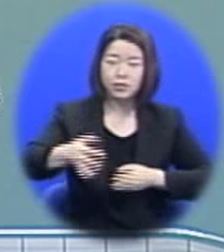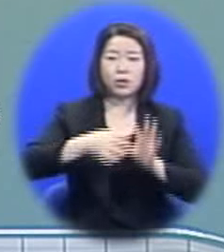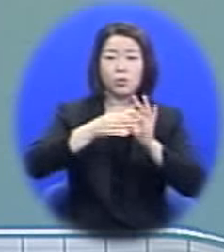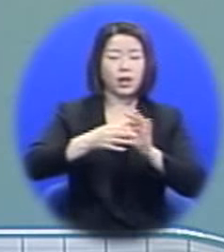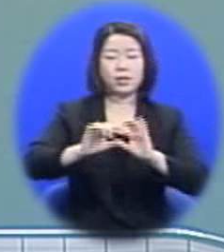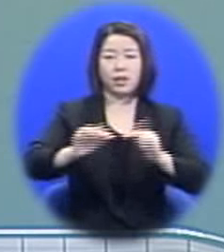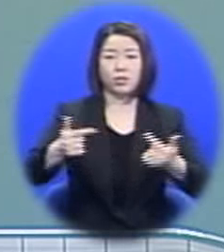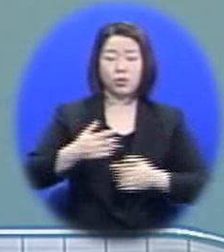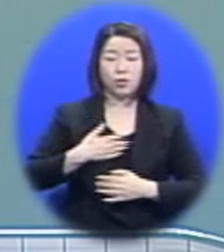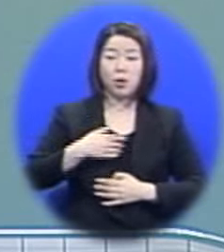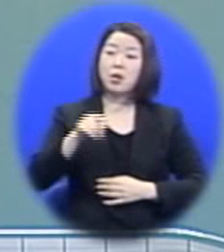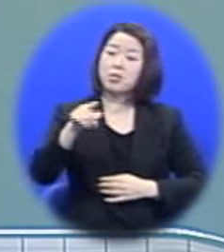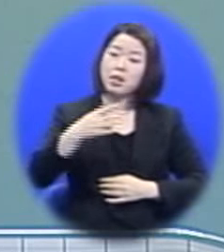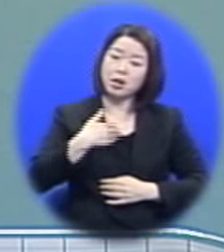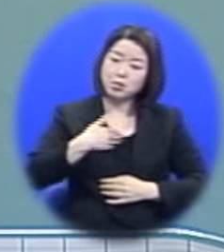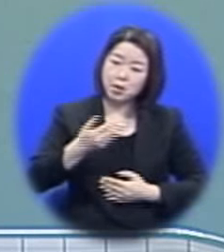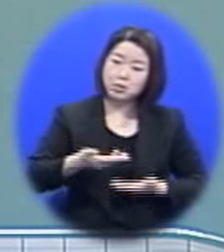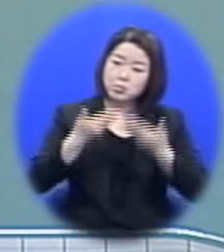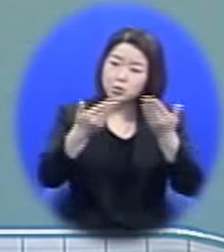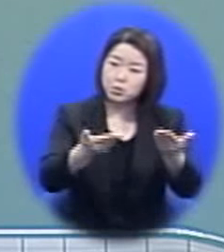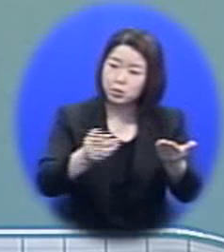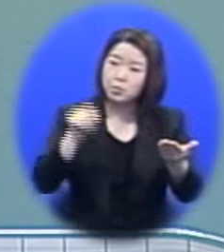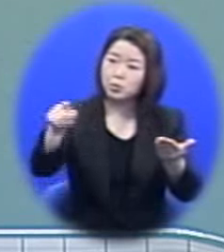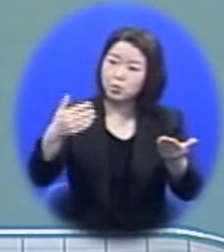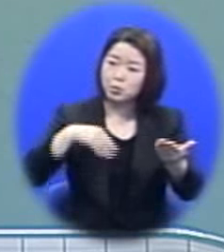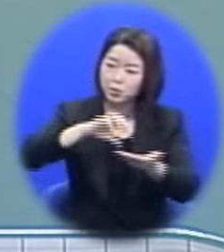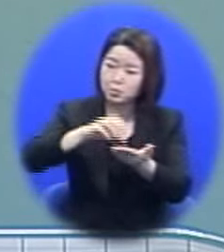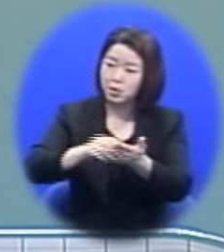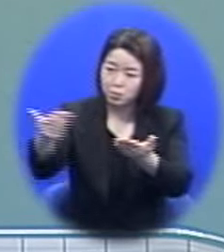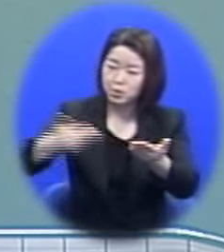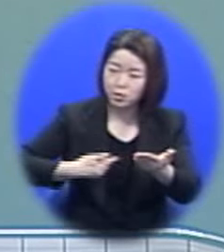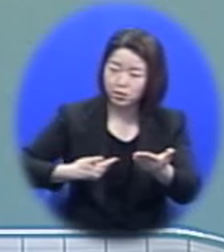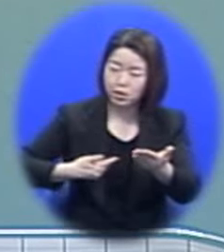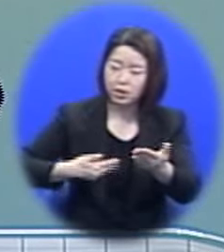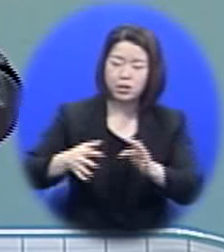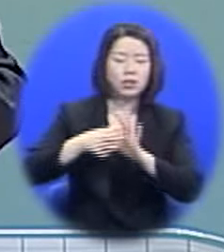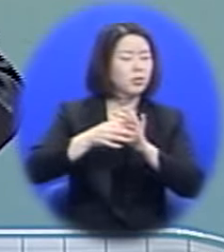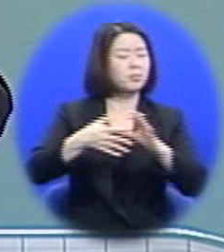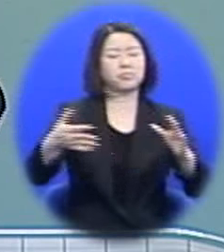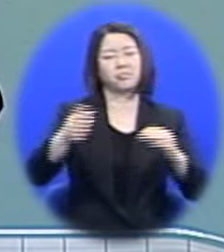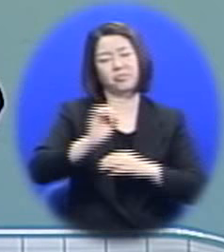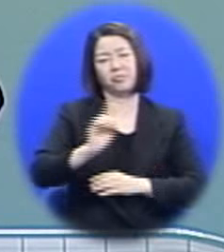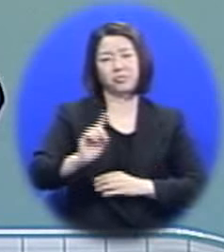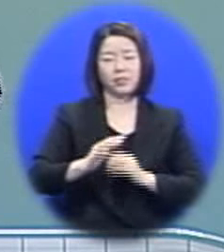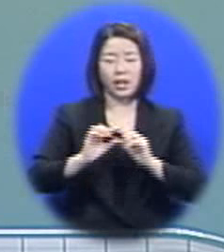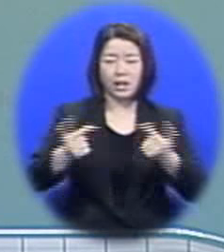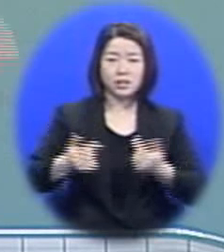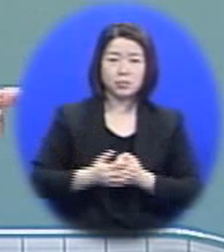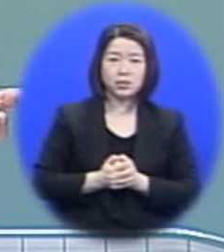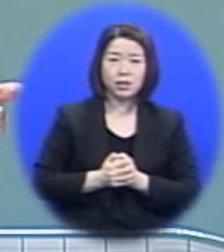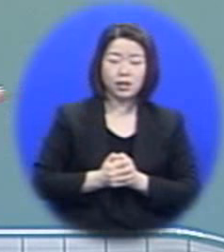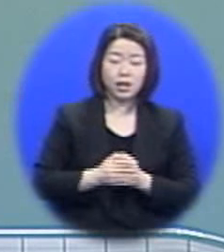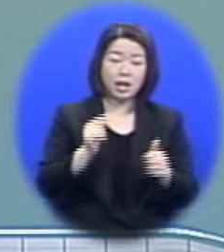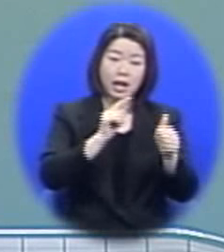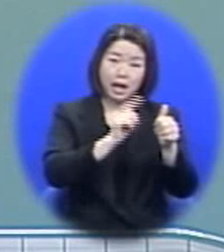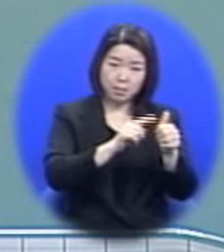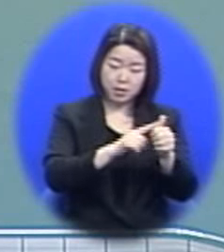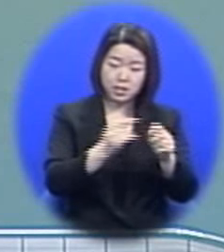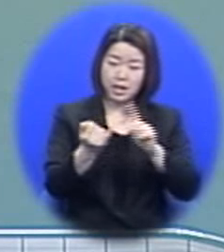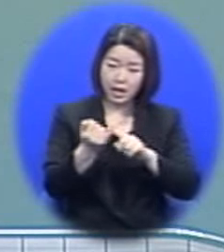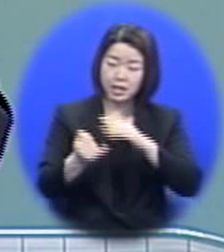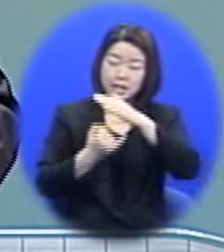이만큼 했으니 저쪽도 이만큼 해 줘야 되고 그런 관계 아닙니다. 남편이 아내를 사랑하라는